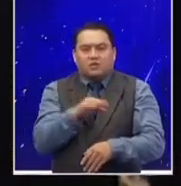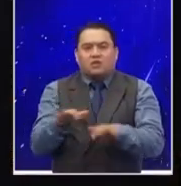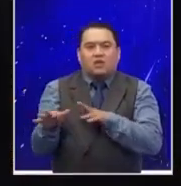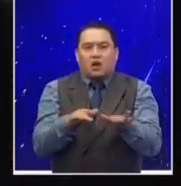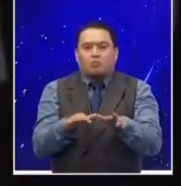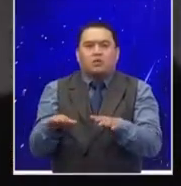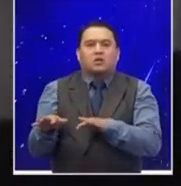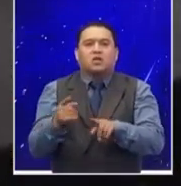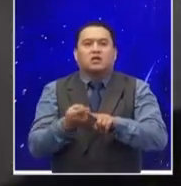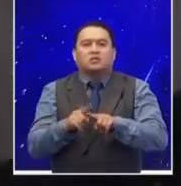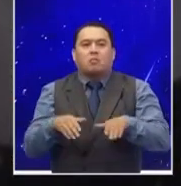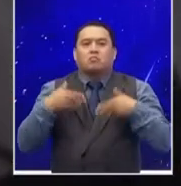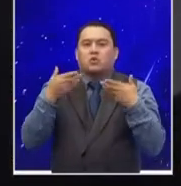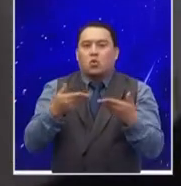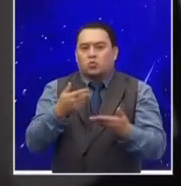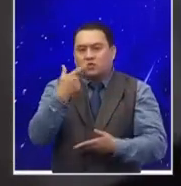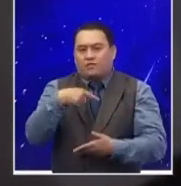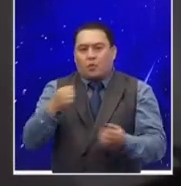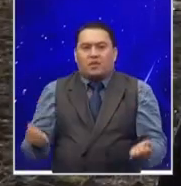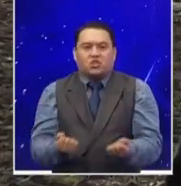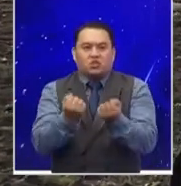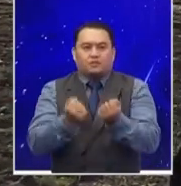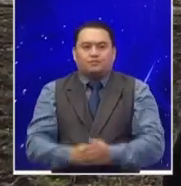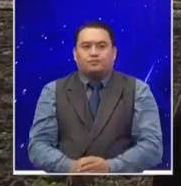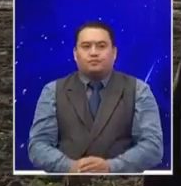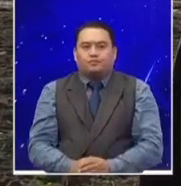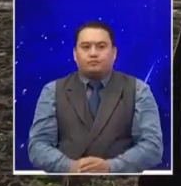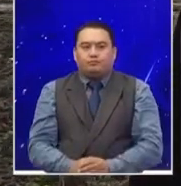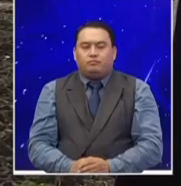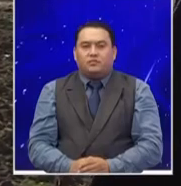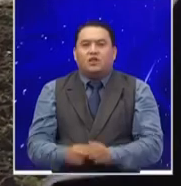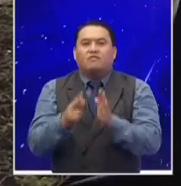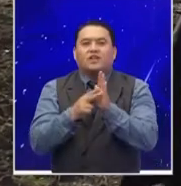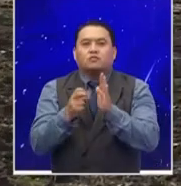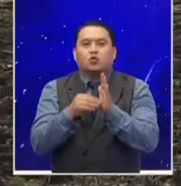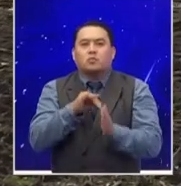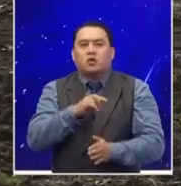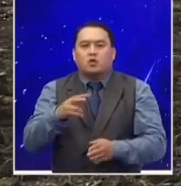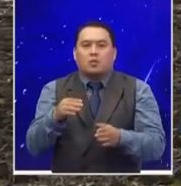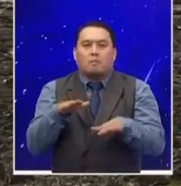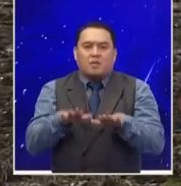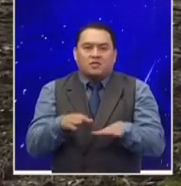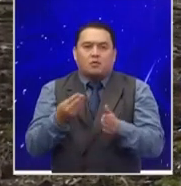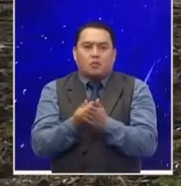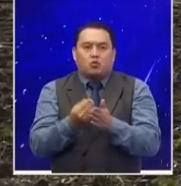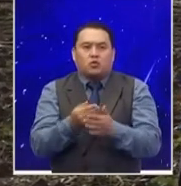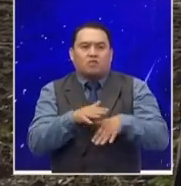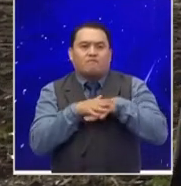технологический процесс. Потому предложил свой вариант поддержки. 800 миллионов давай мы с местного бюджета выделим.